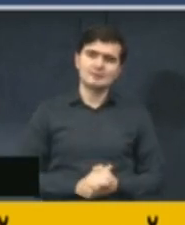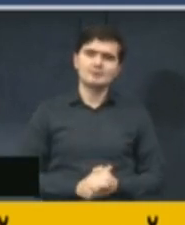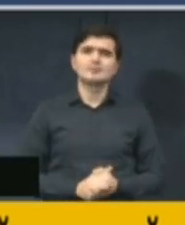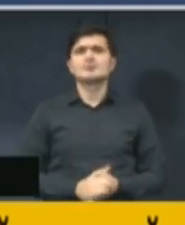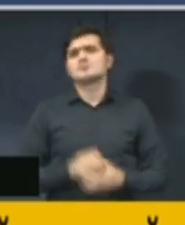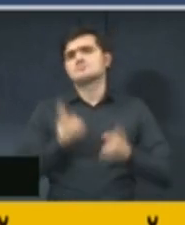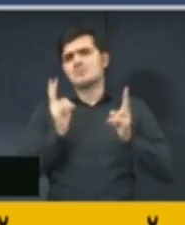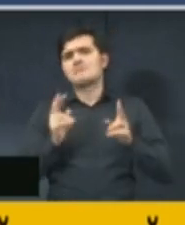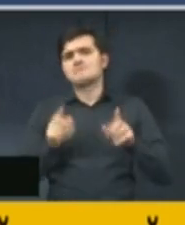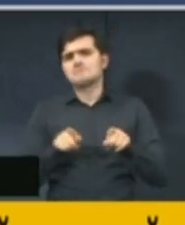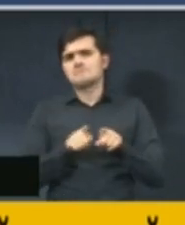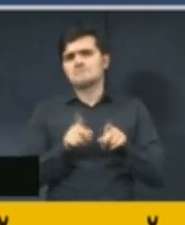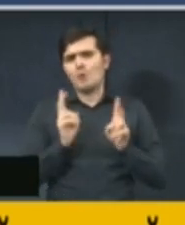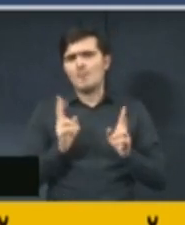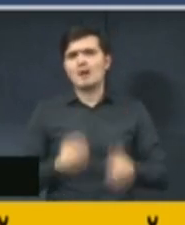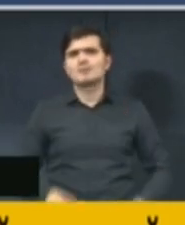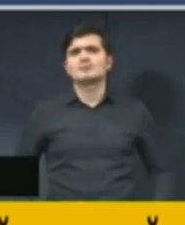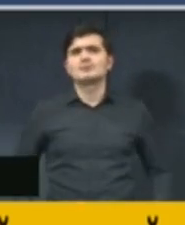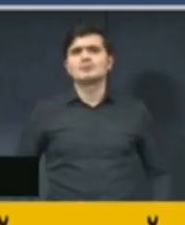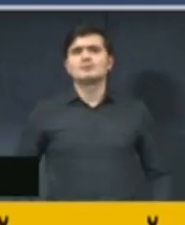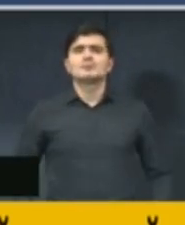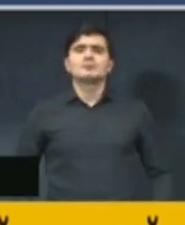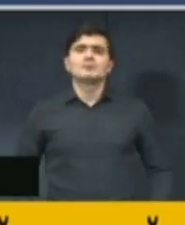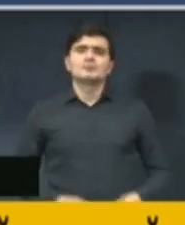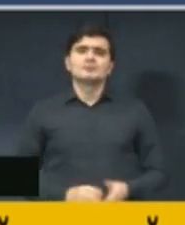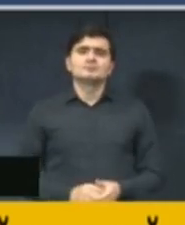Și, bineînțeles,